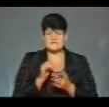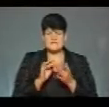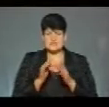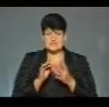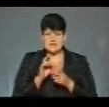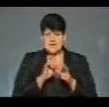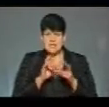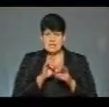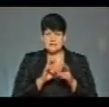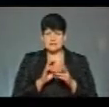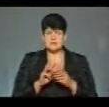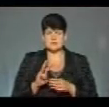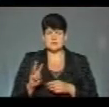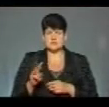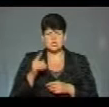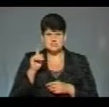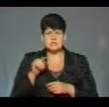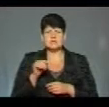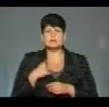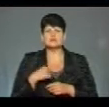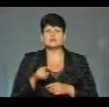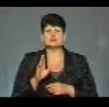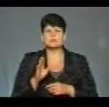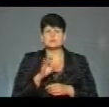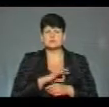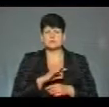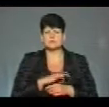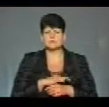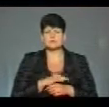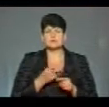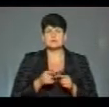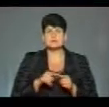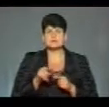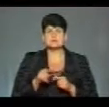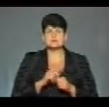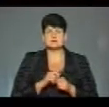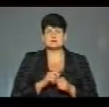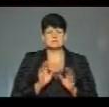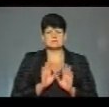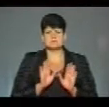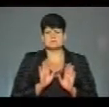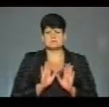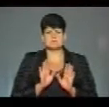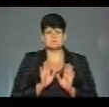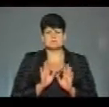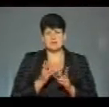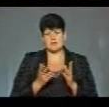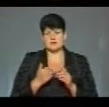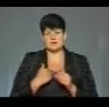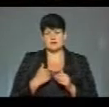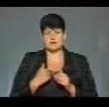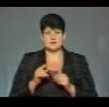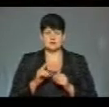інтернеті на сайті. Чи знали ви, для чого буде використовувати цей чоловік вказані пристрої? Ні, але я щось